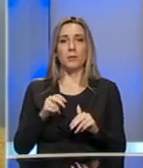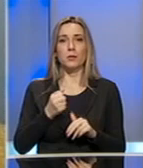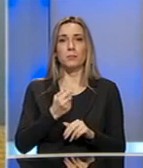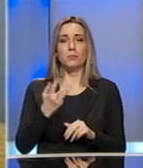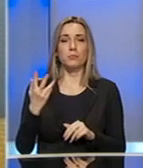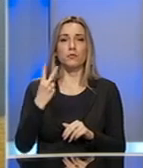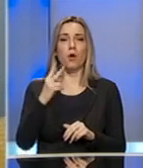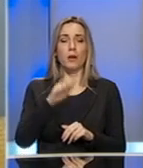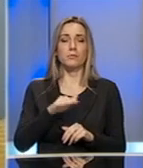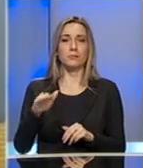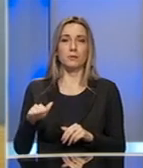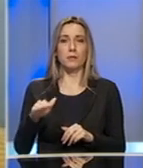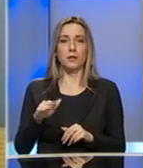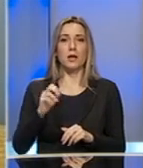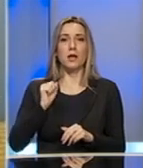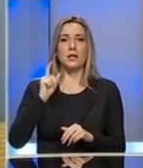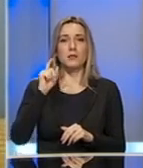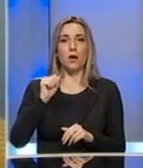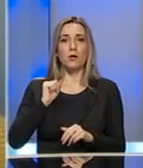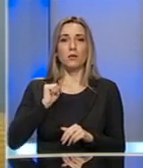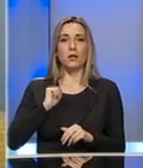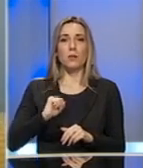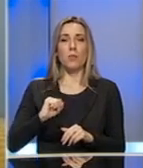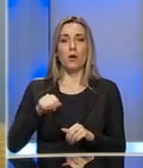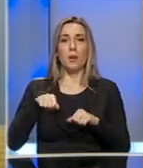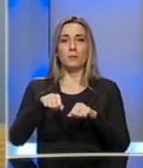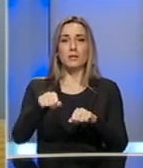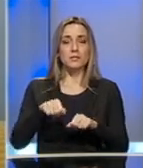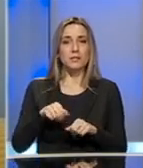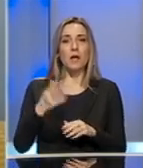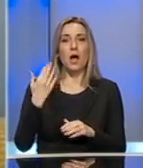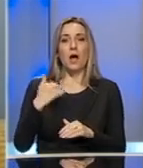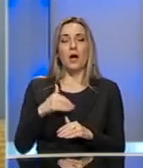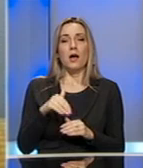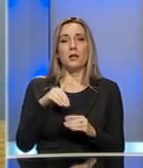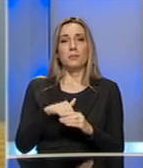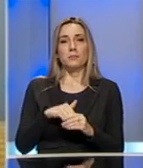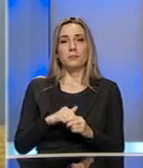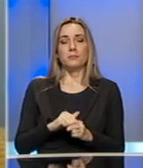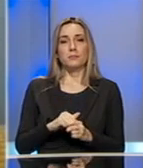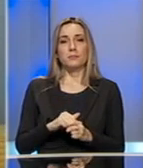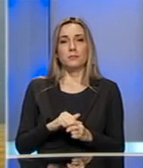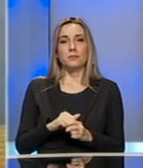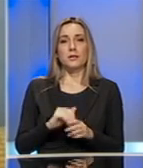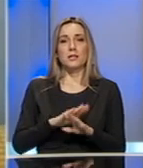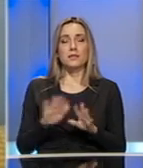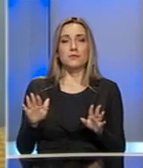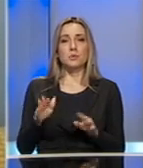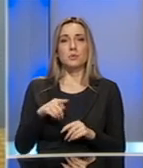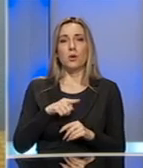male djece i psa kojeg moram 3 puta dnevno izvesti. Međutim, svi su